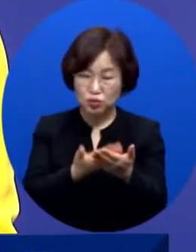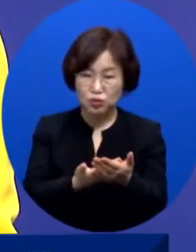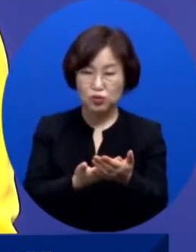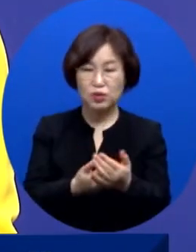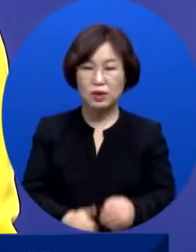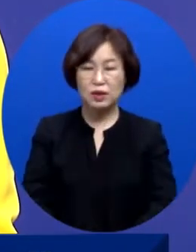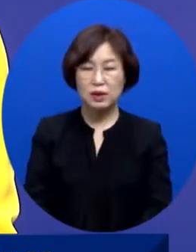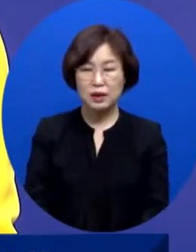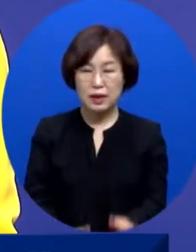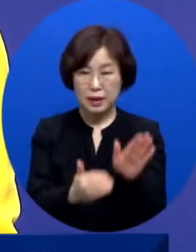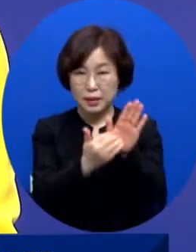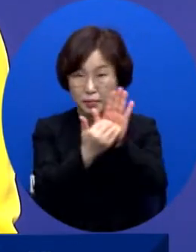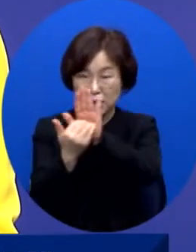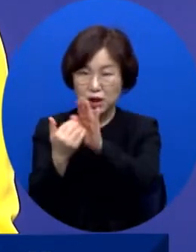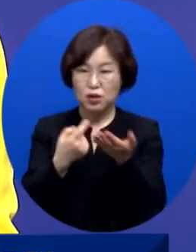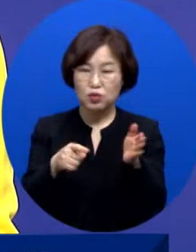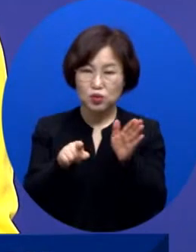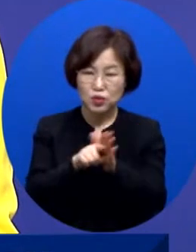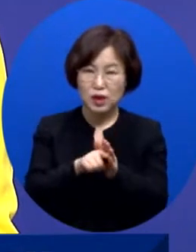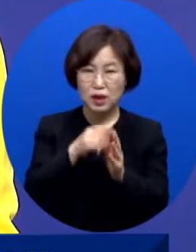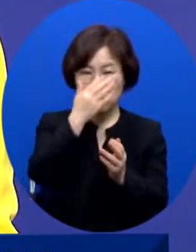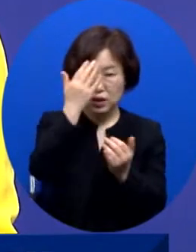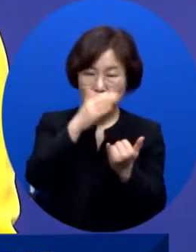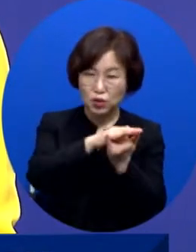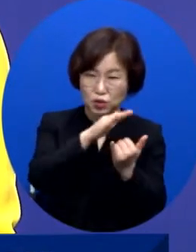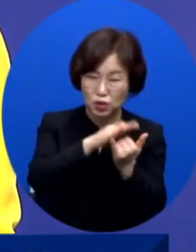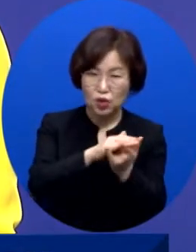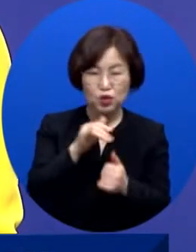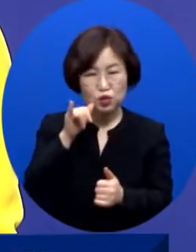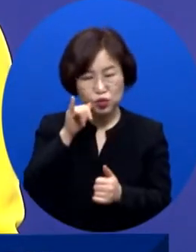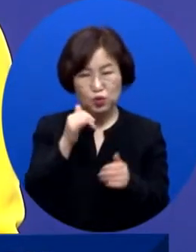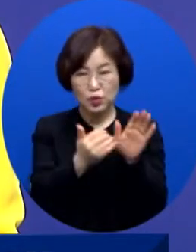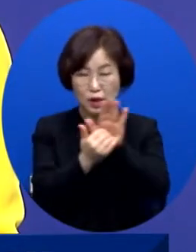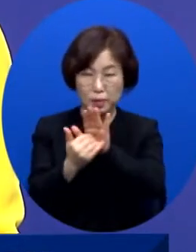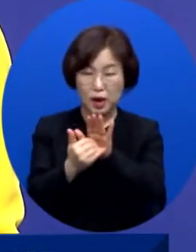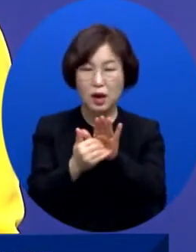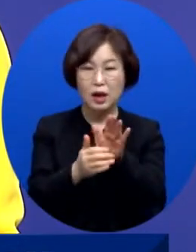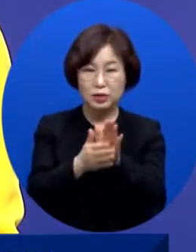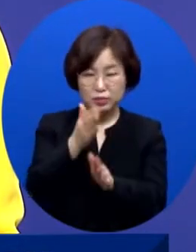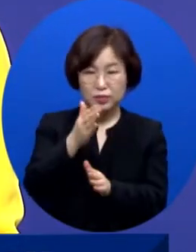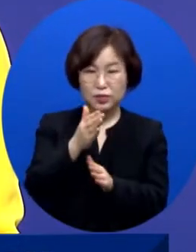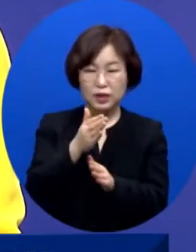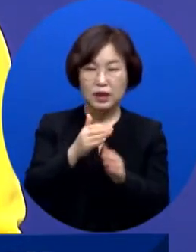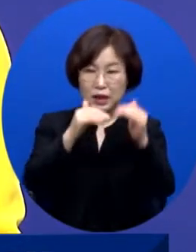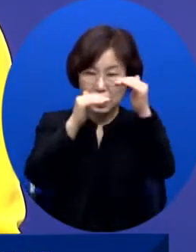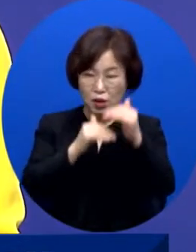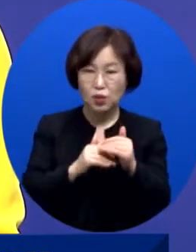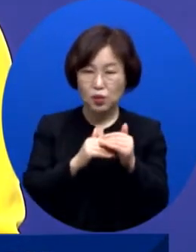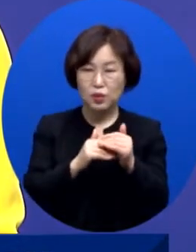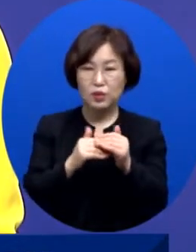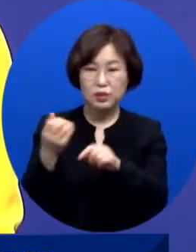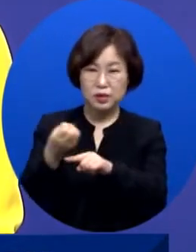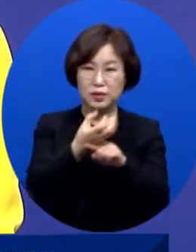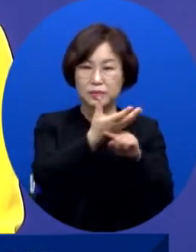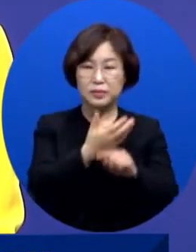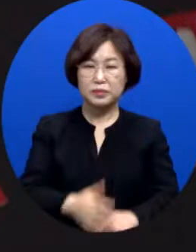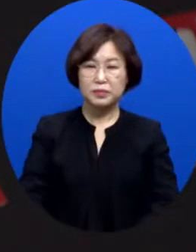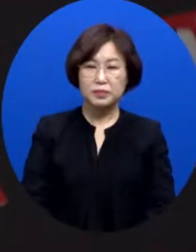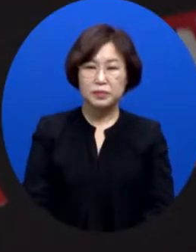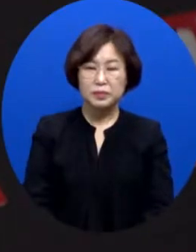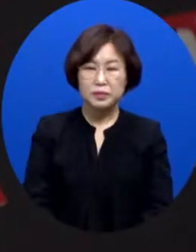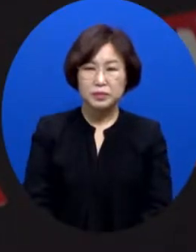중독 예방을 위해 힘쓰고 있는 청소년 중도 개 반 운동본부 의 사역을 짚어봤습니다 최대 증기 잽니다